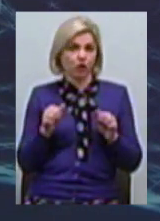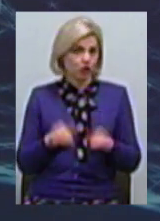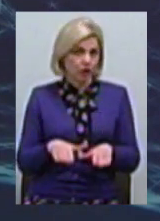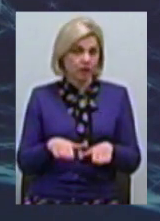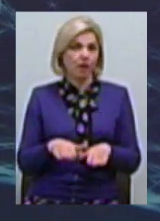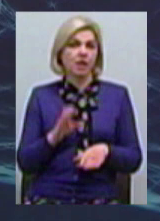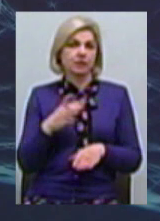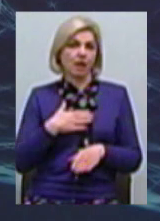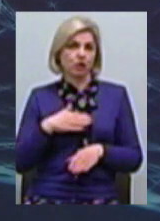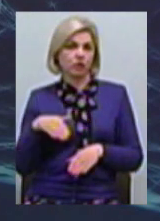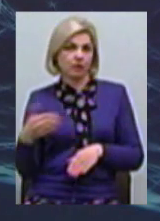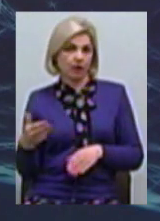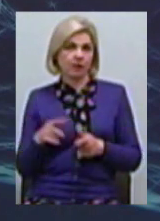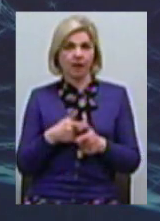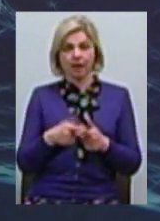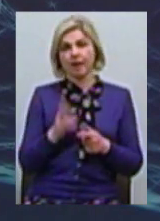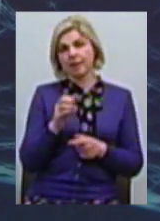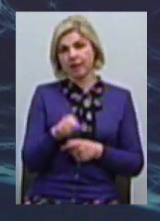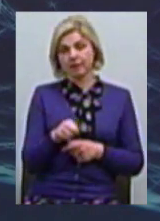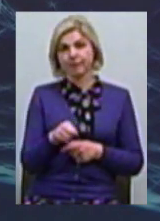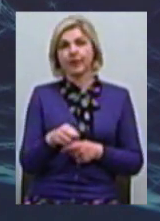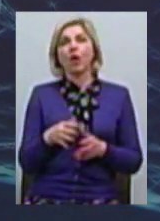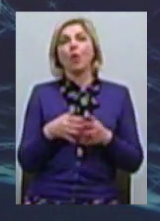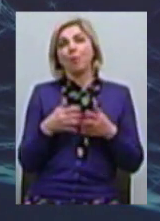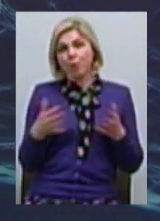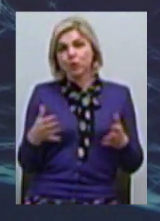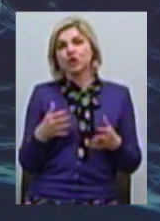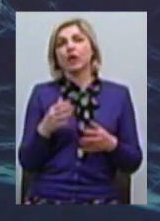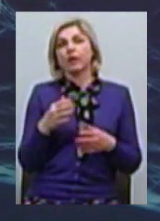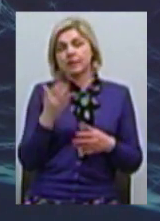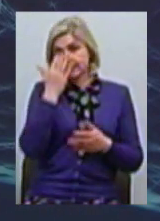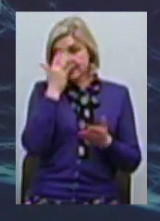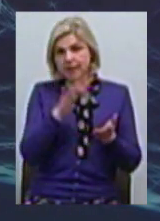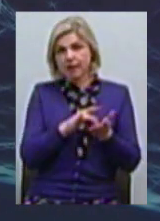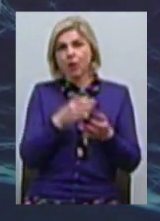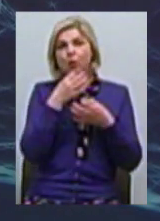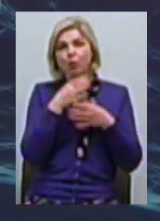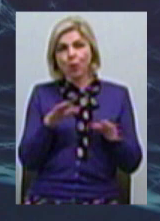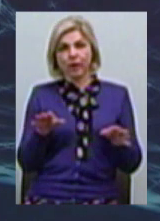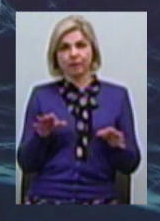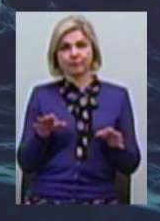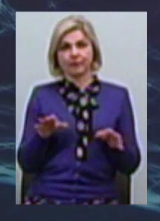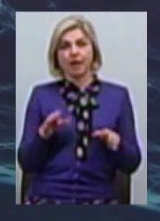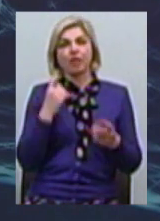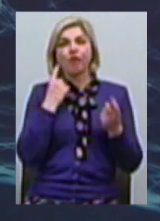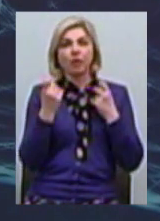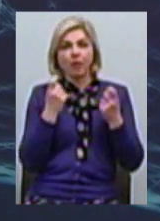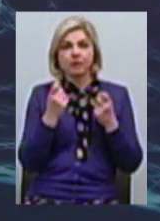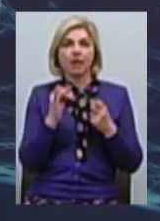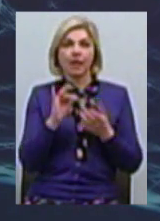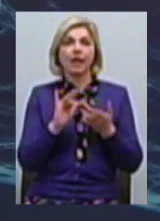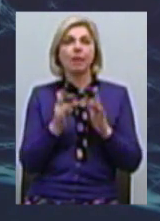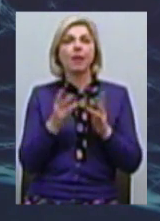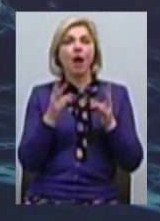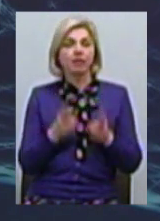с нашей стороны или нет. Ведь по большей части целью любой информационной или